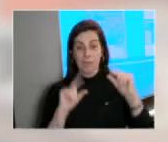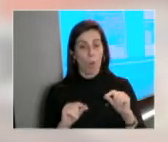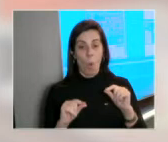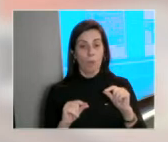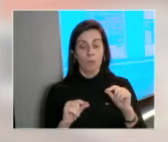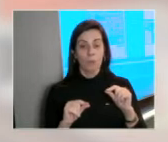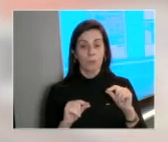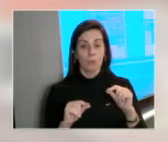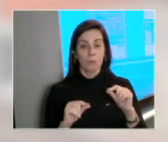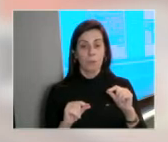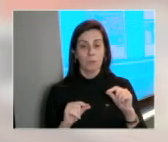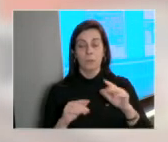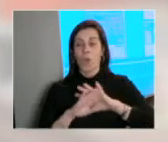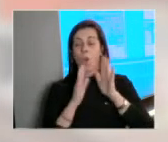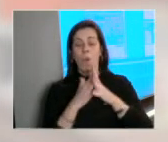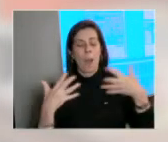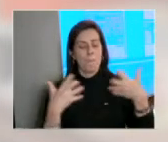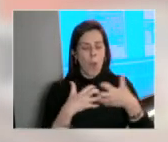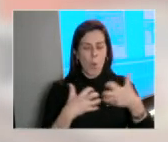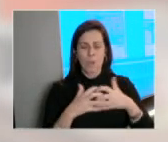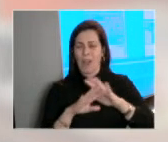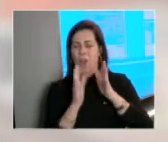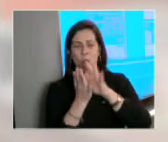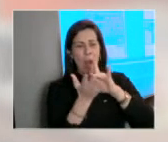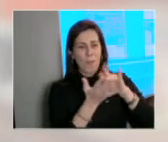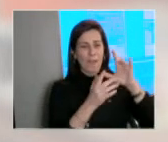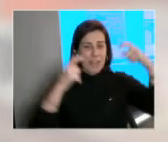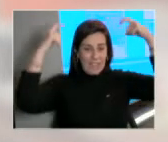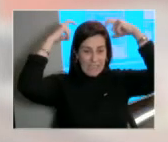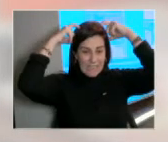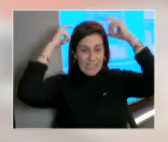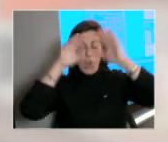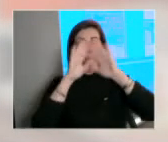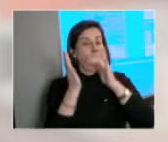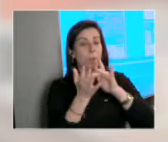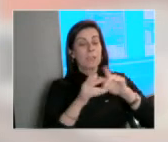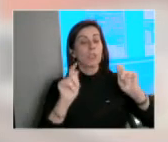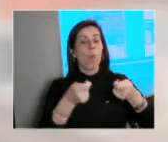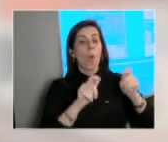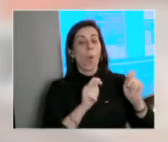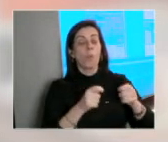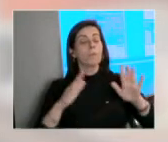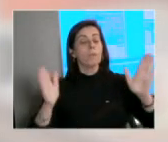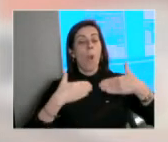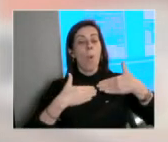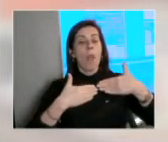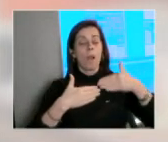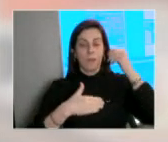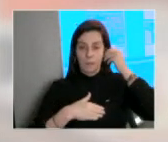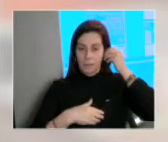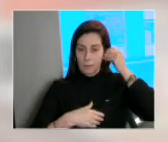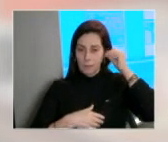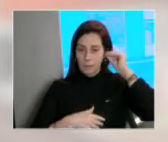שבועיים. הפארקים, המוזיאונים, המקדשים ואפילו דיסנילנד, כל האתרים האלה סגורים ונעולים.